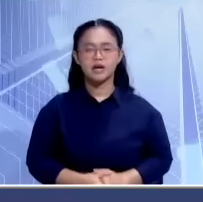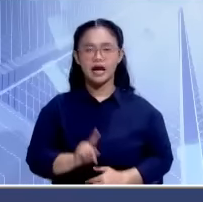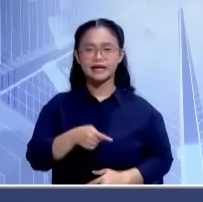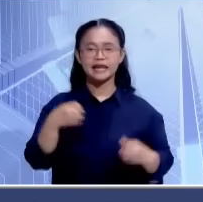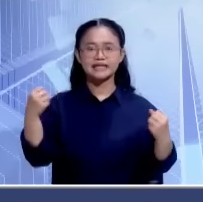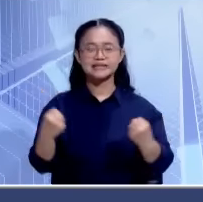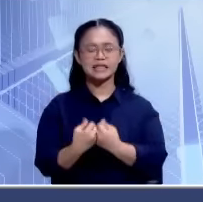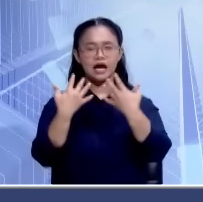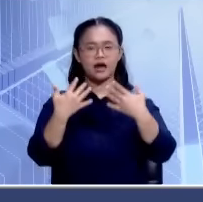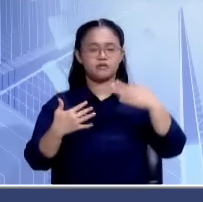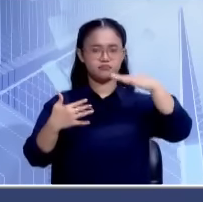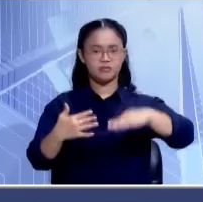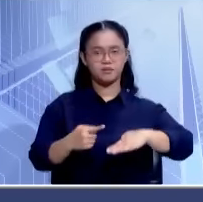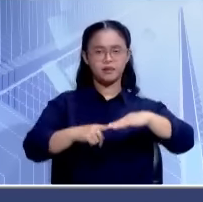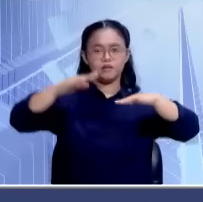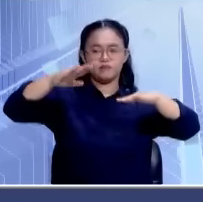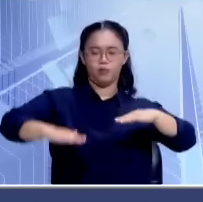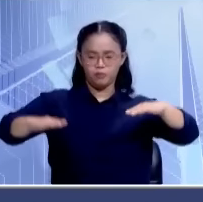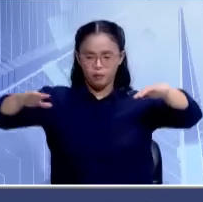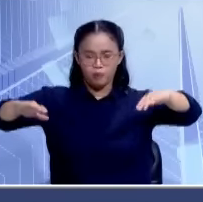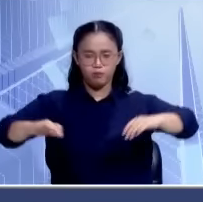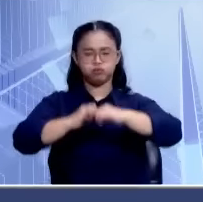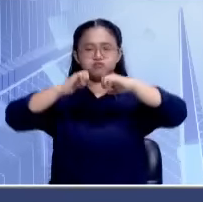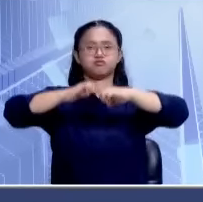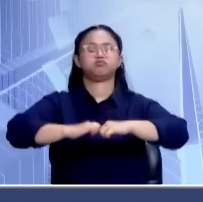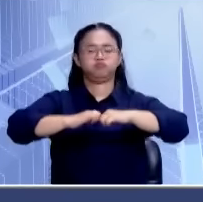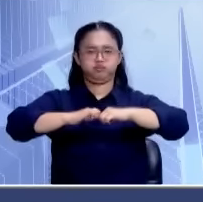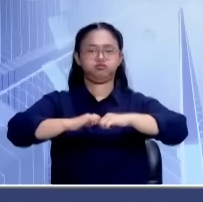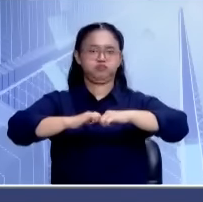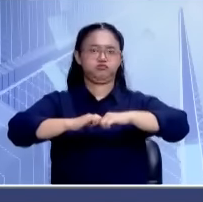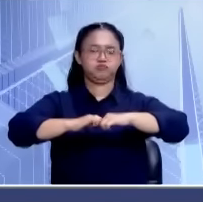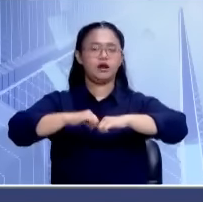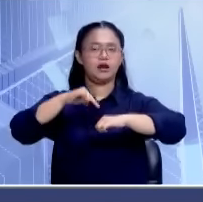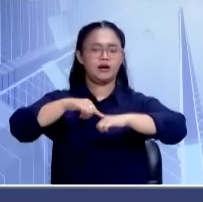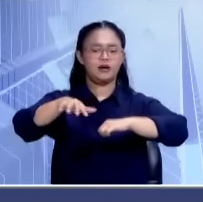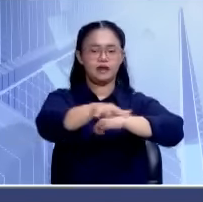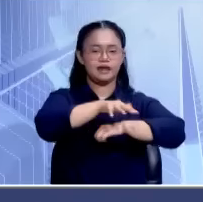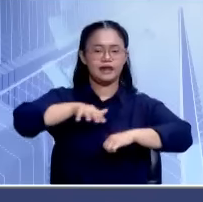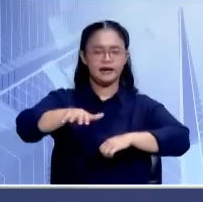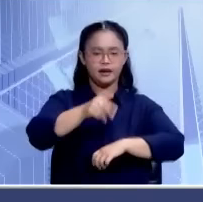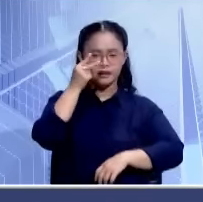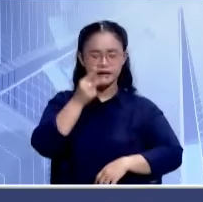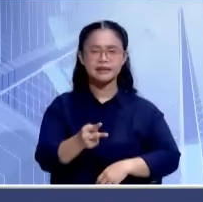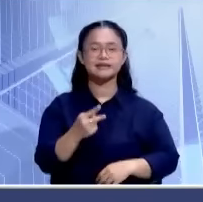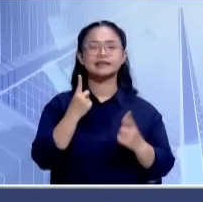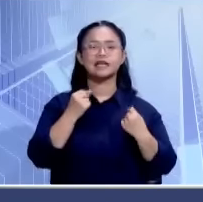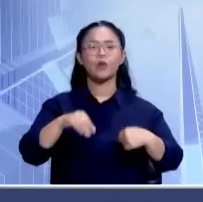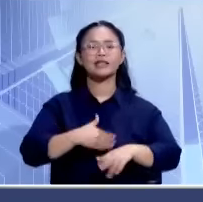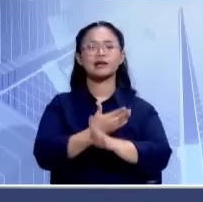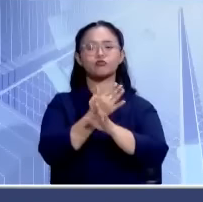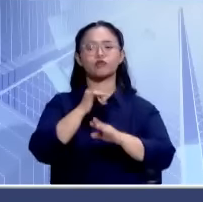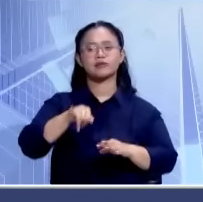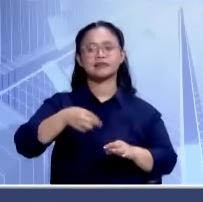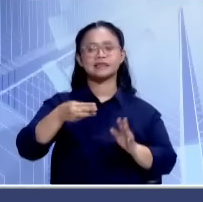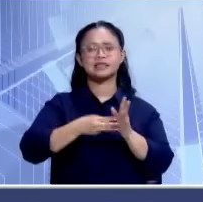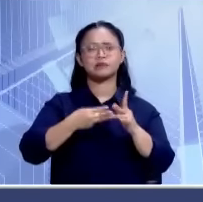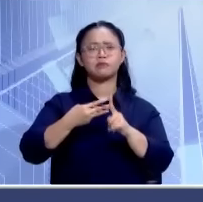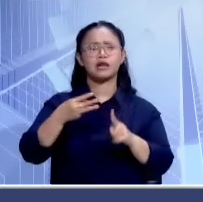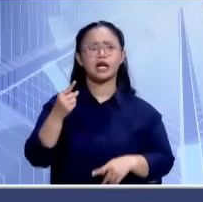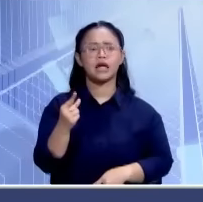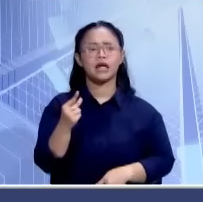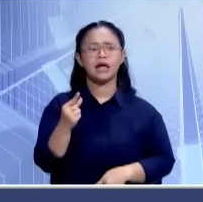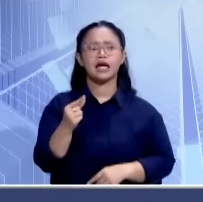Kecelakaan minibus tabrak truk molen gegerkan warga di Jalan Raya Pecoro, Rambi Puji, Jember, Jawa Timur. Akibat kecelakaan, pengemudi